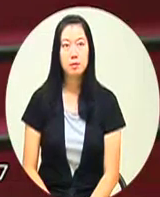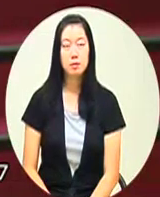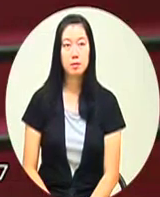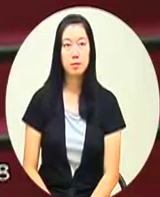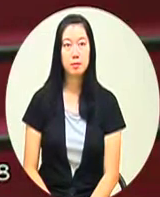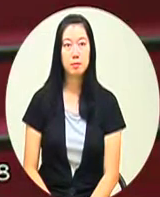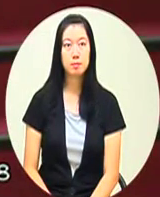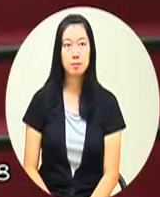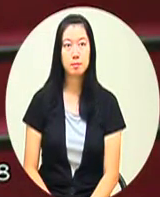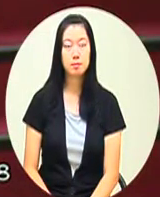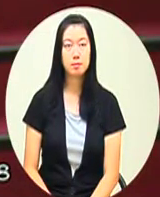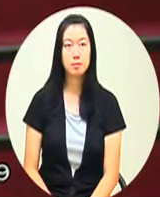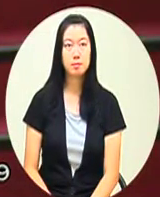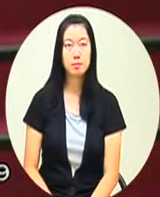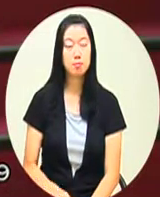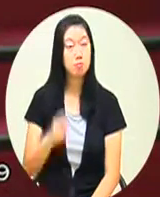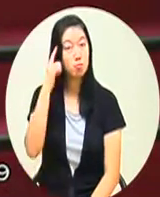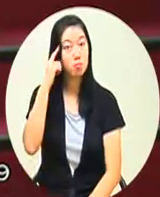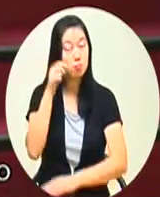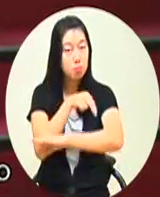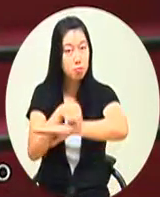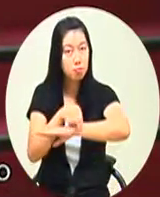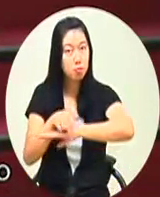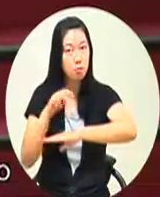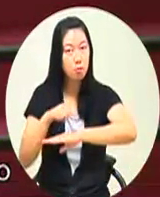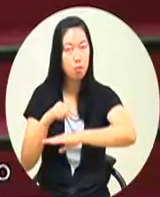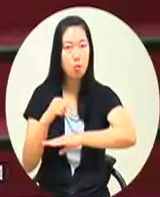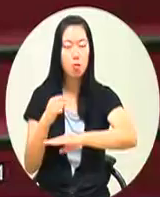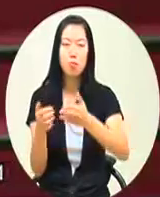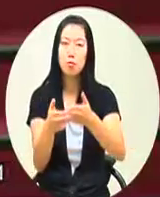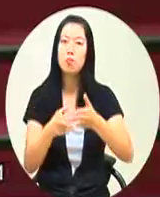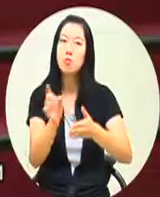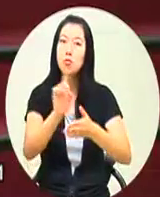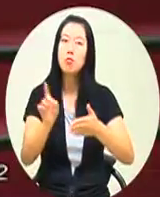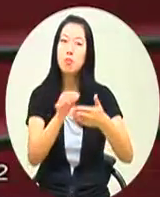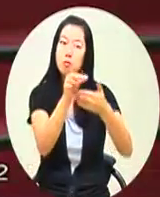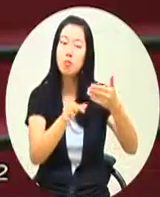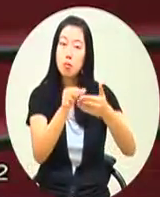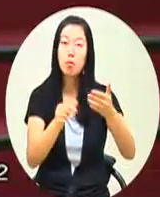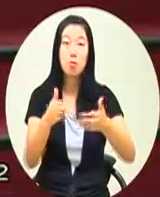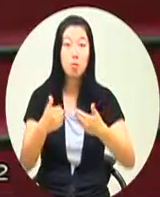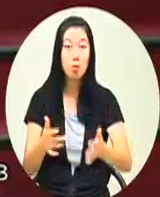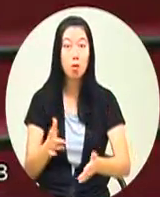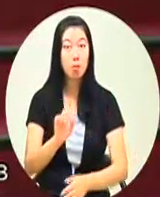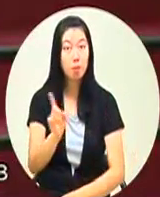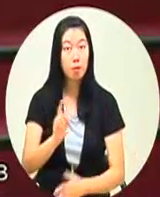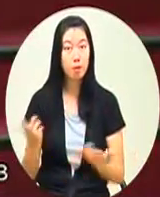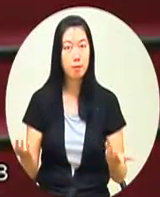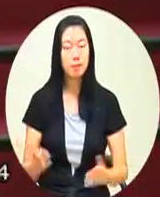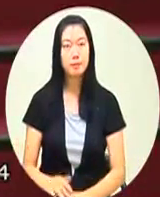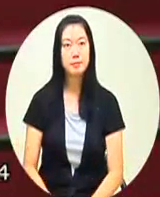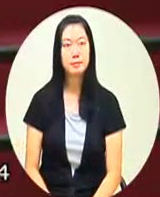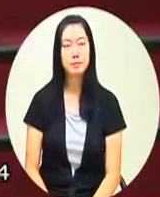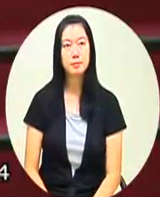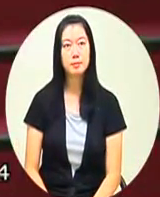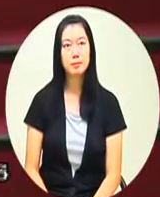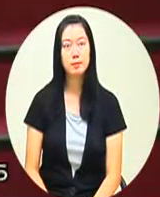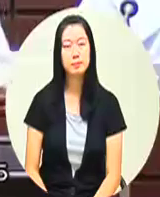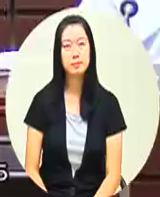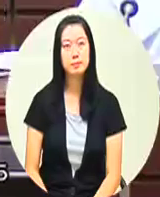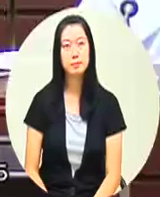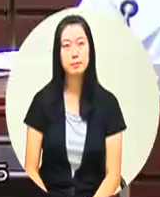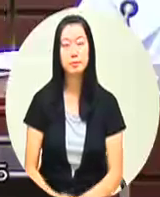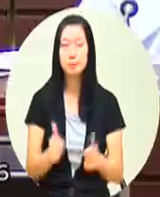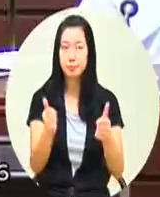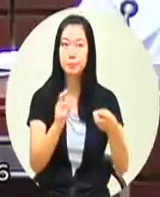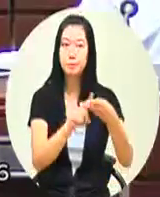规划也需要哪些什么条件？来请局长答复。 好，请局长答复。 谢